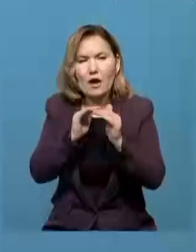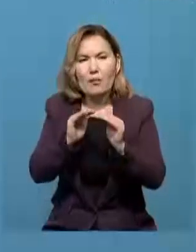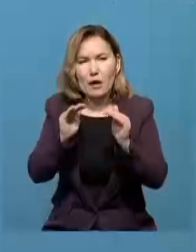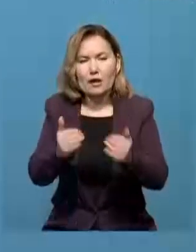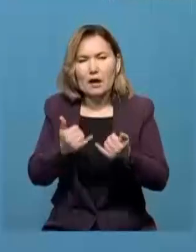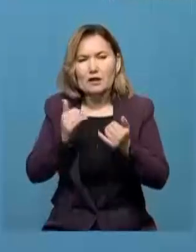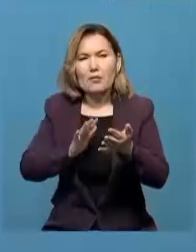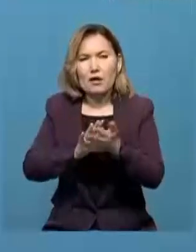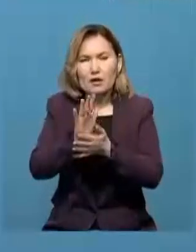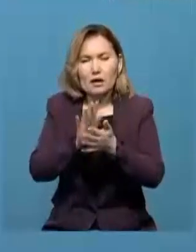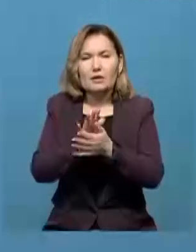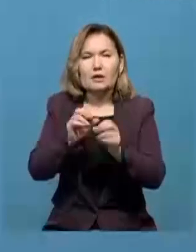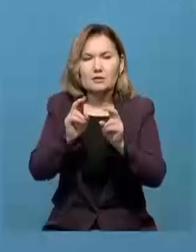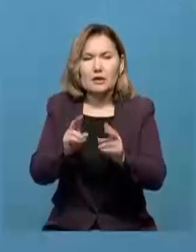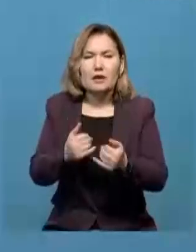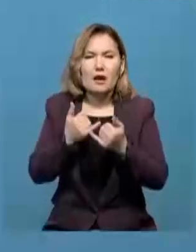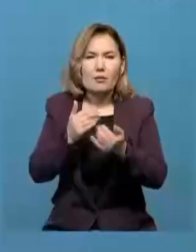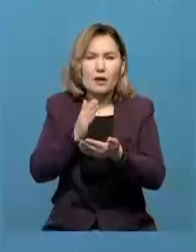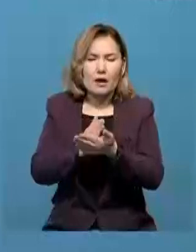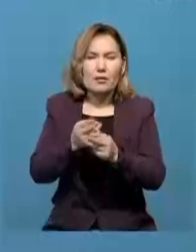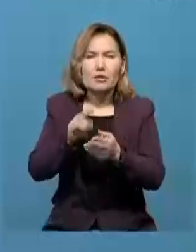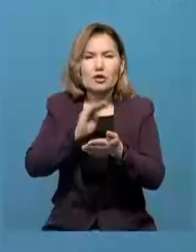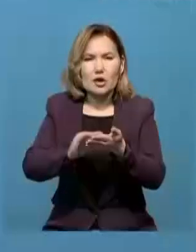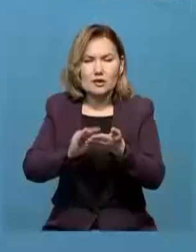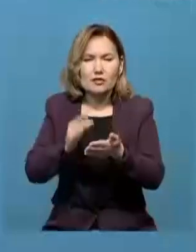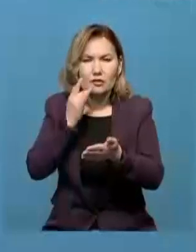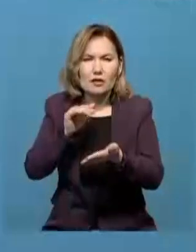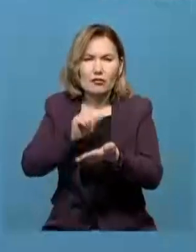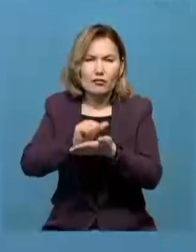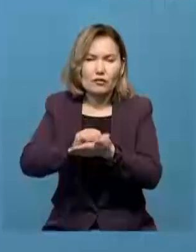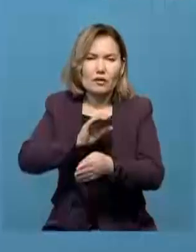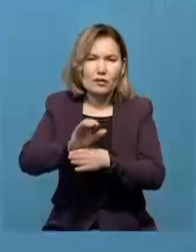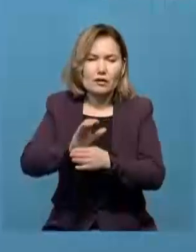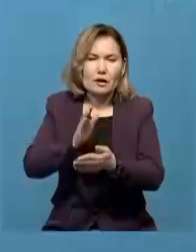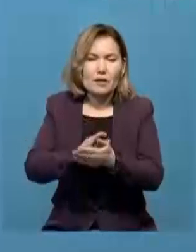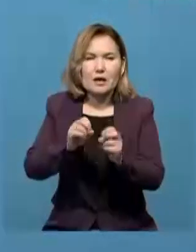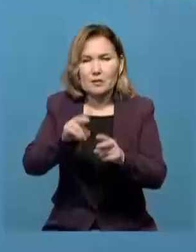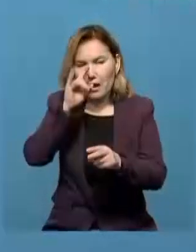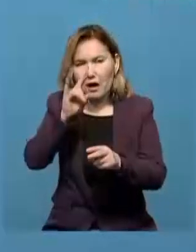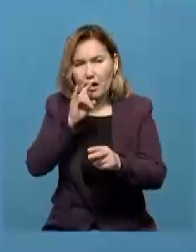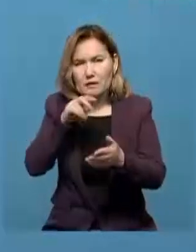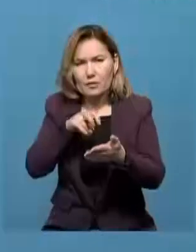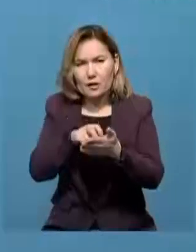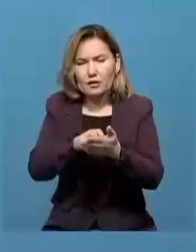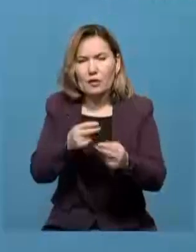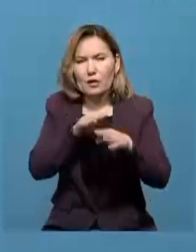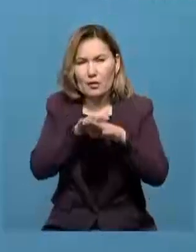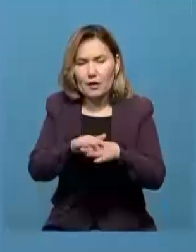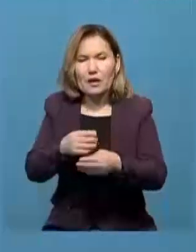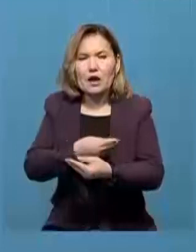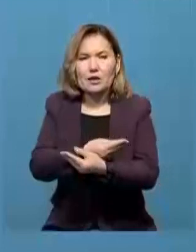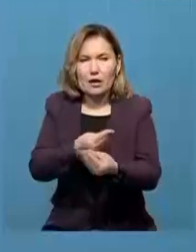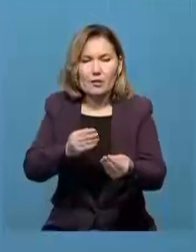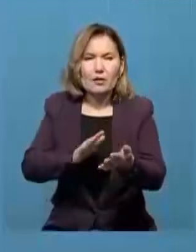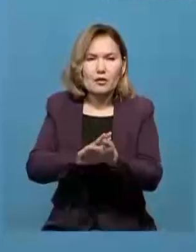басылымдарын, жасөспірімдерге арналған басылымдарды жаздырды. Яғни біз Қазпоштаға субсидия бөлу арқылы тарату мәселесін